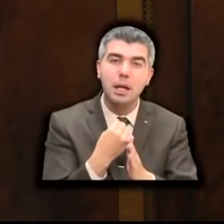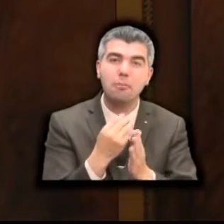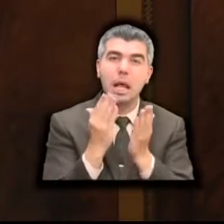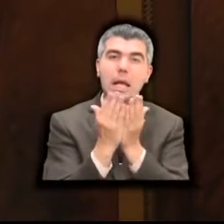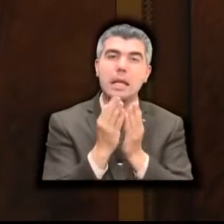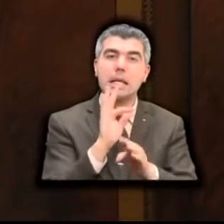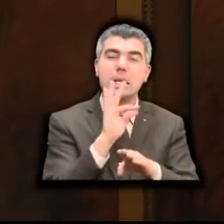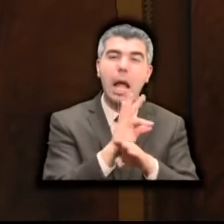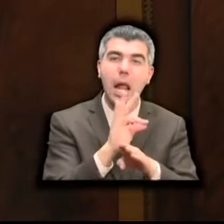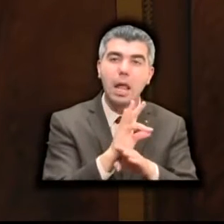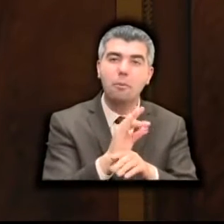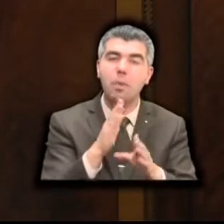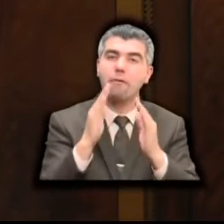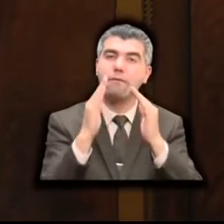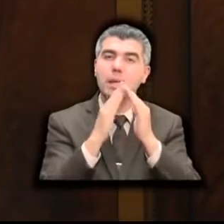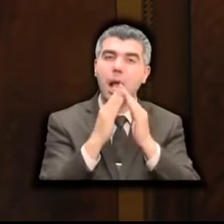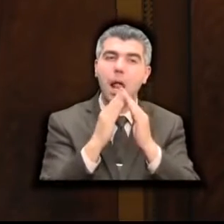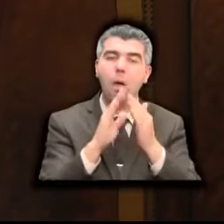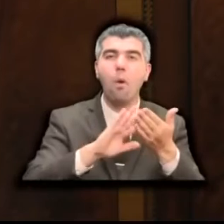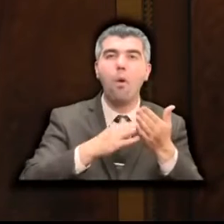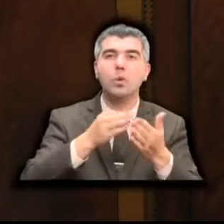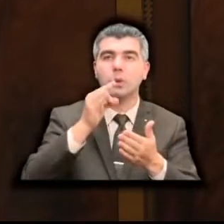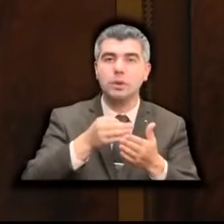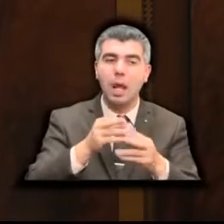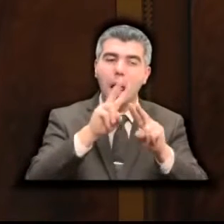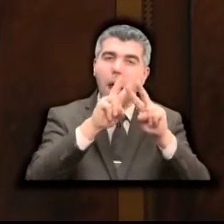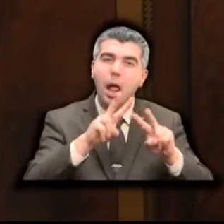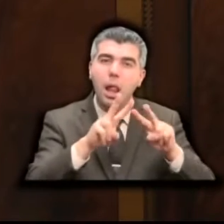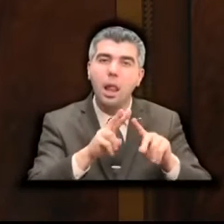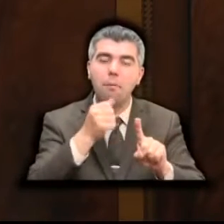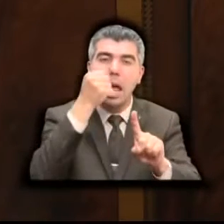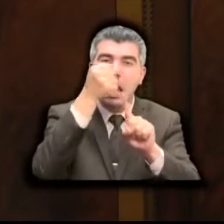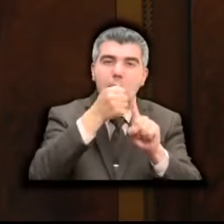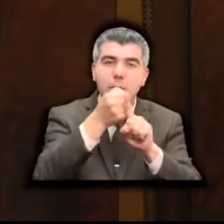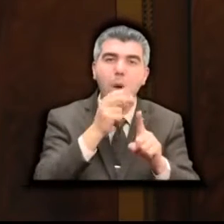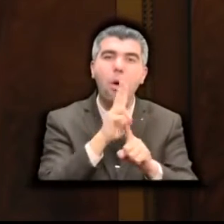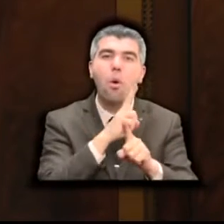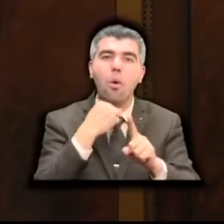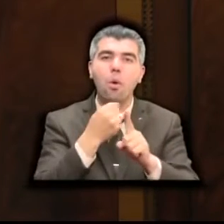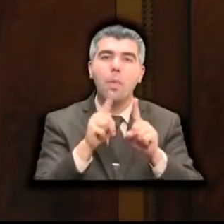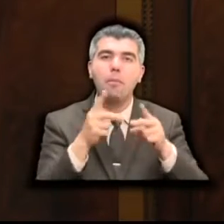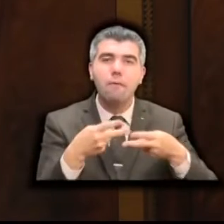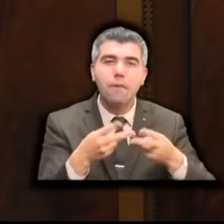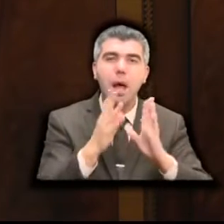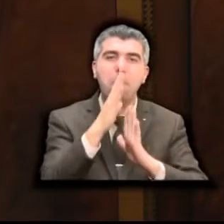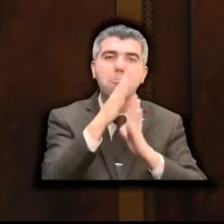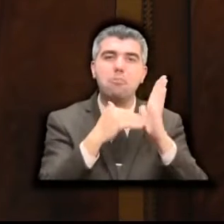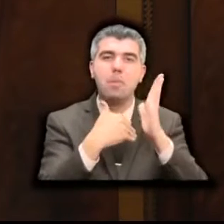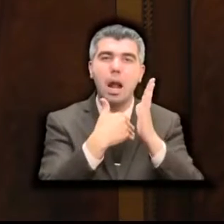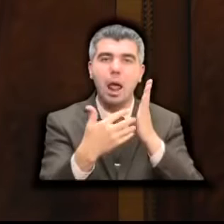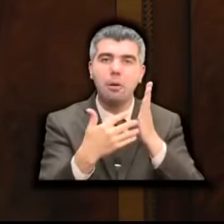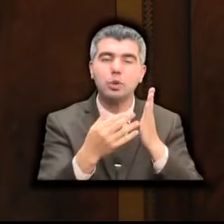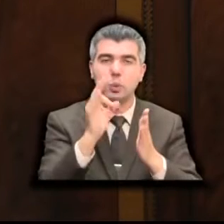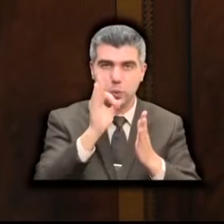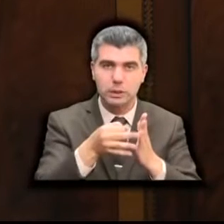والسكن، وقيامنا بمراقبة العمل الحكومي ومدى التزام الحكومة في تنزيل برنامجها، خاصة في شقه